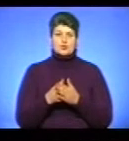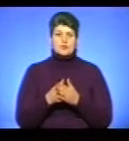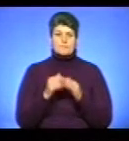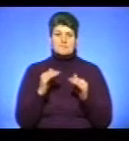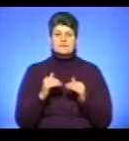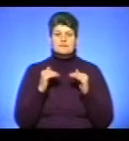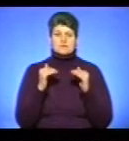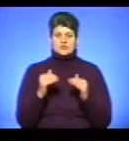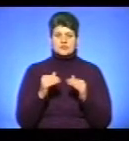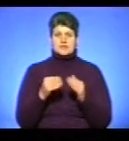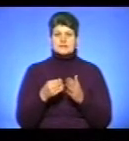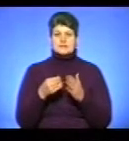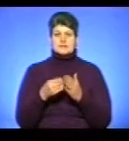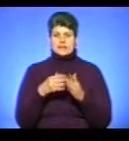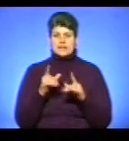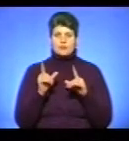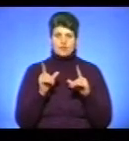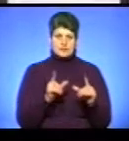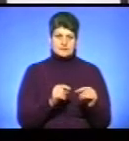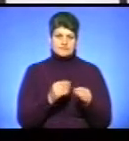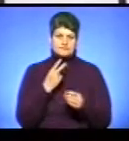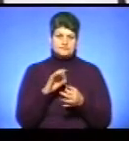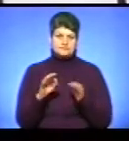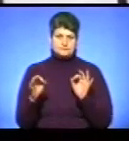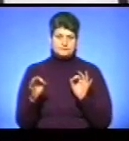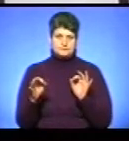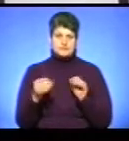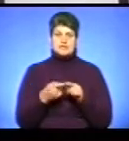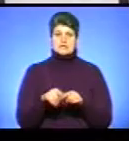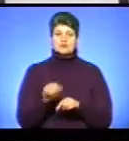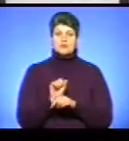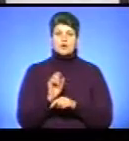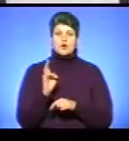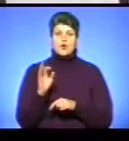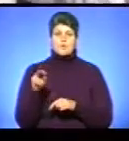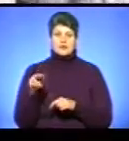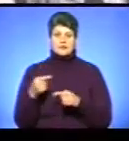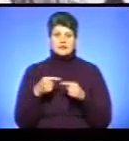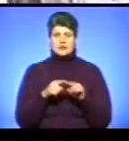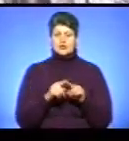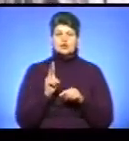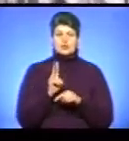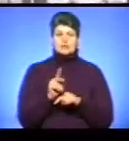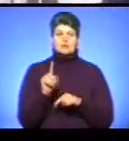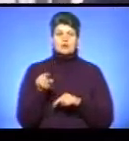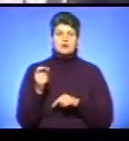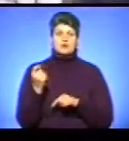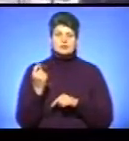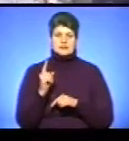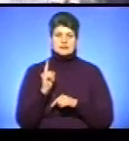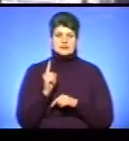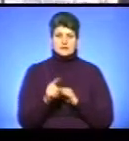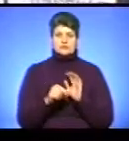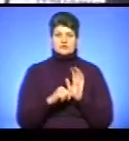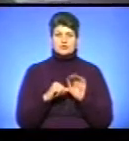тарифу за проїзд. Детальніше у сюжеті. Це зупинка – кооперативний технікум. Тролейбус номер 11 курсує її